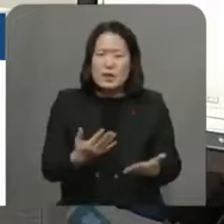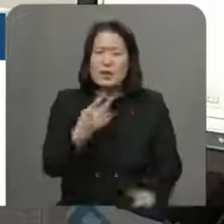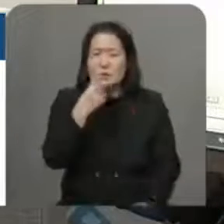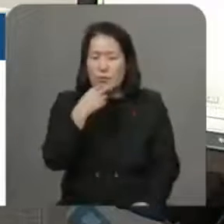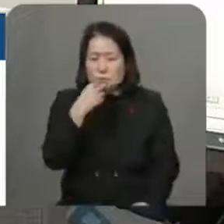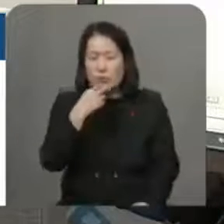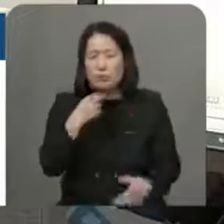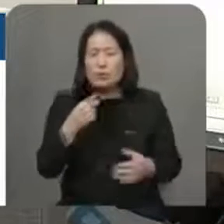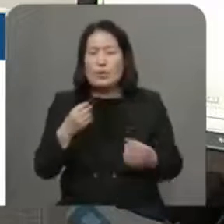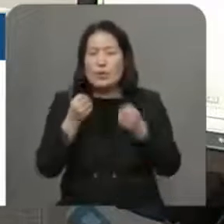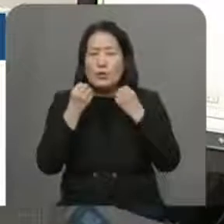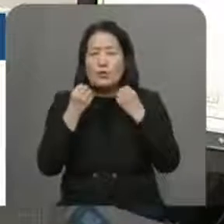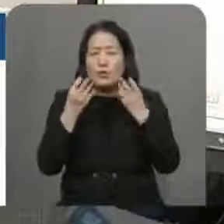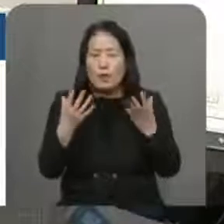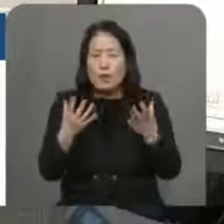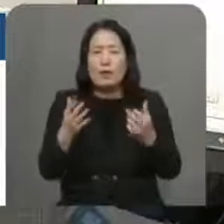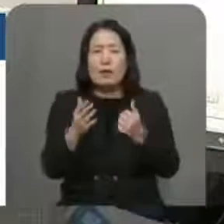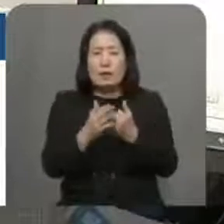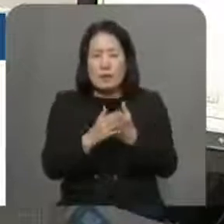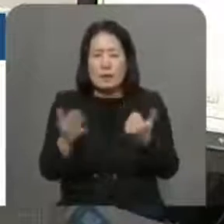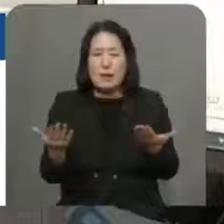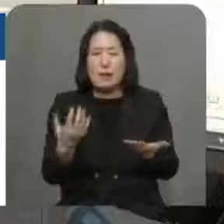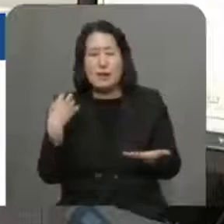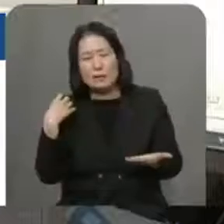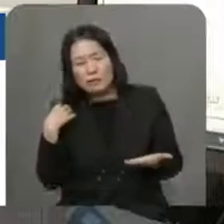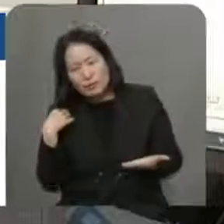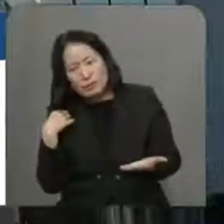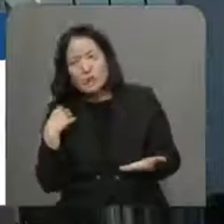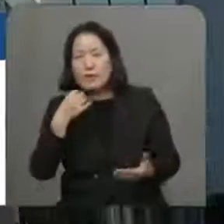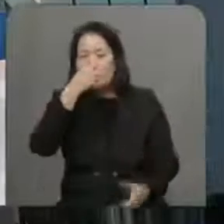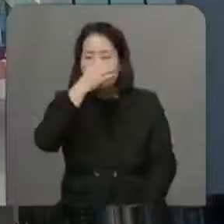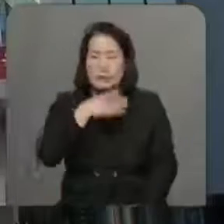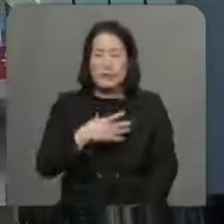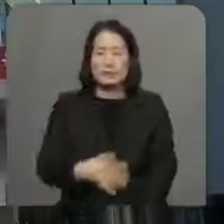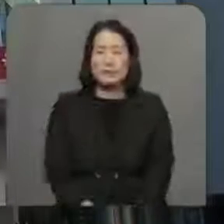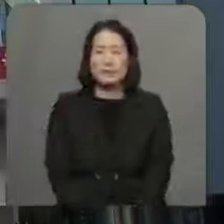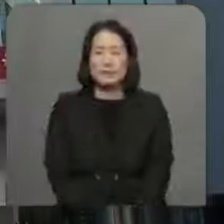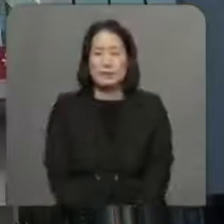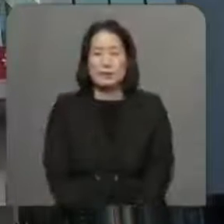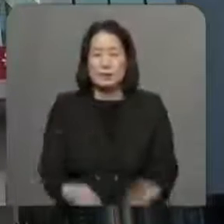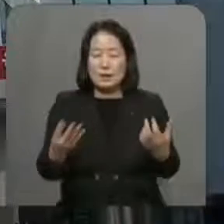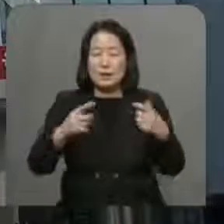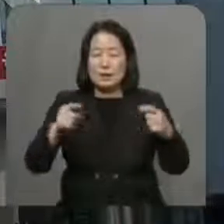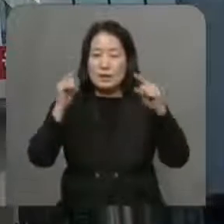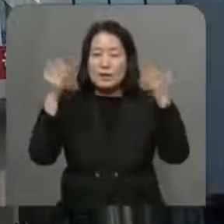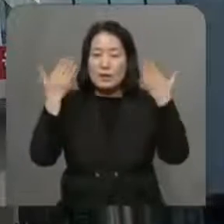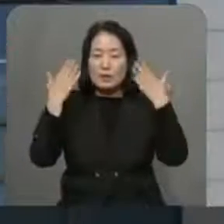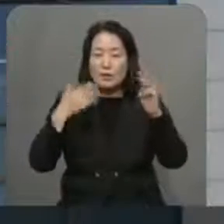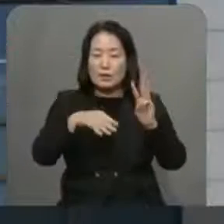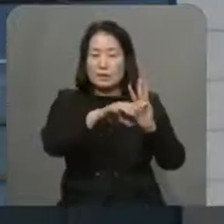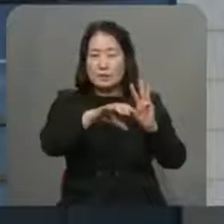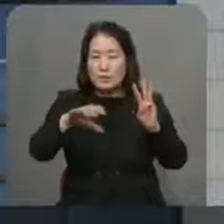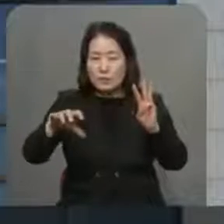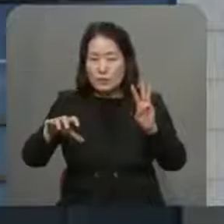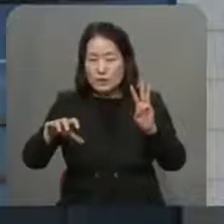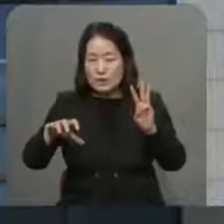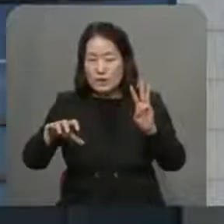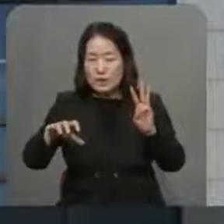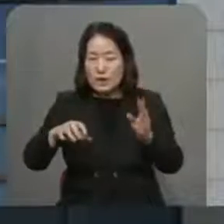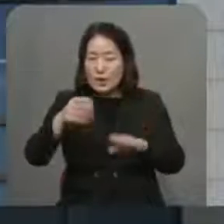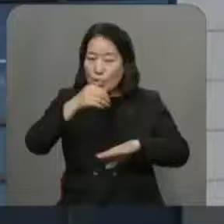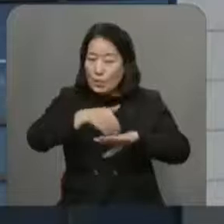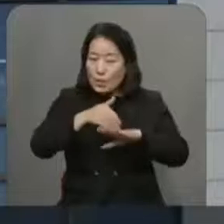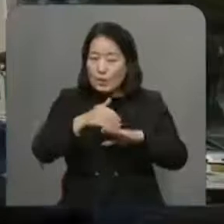한 사람이 2명의 일을 하다 보니 다 업무 과중으로 시달리고. 강원도 내 대학병원 3곳의 전공의 모집